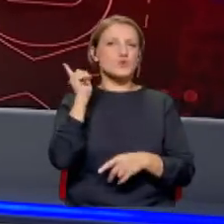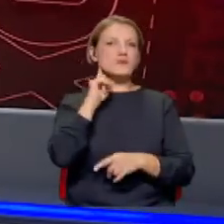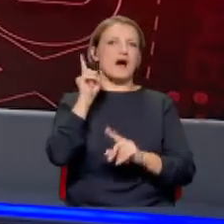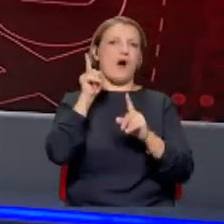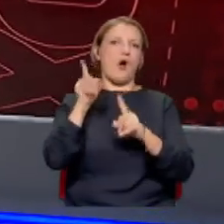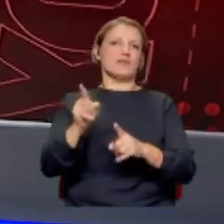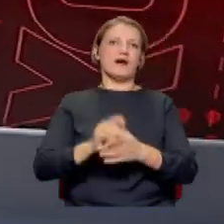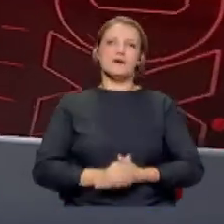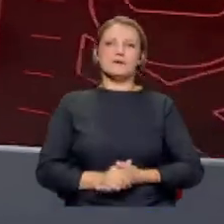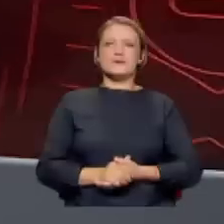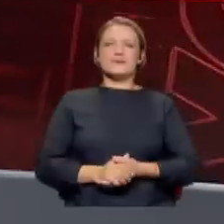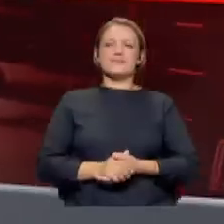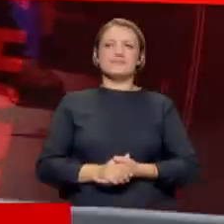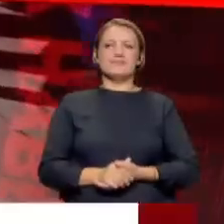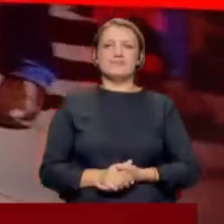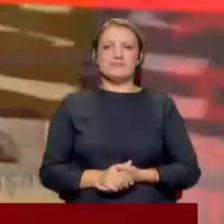orada.